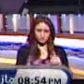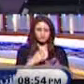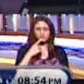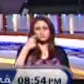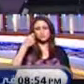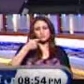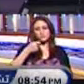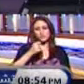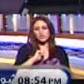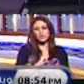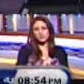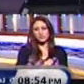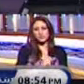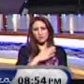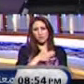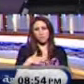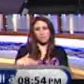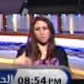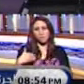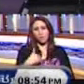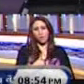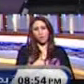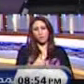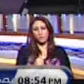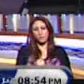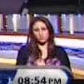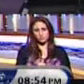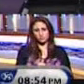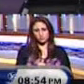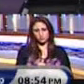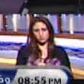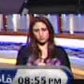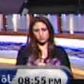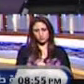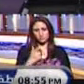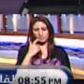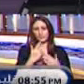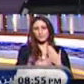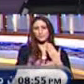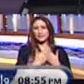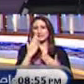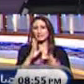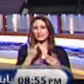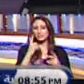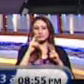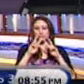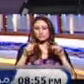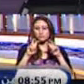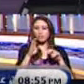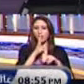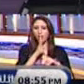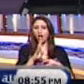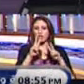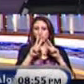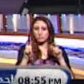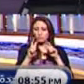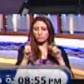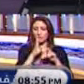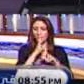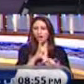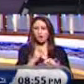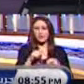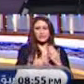أهلا وأهلا وسهلا مشاهدينا في الكرام. إيه فندم ملخص ما جاء، ما هو الجديد في تقرير تقصي الحقائق؟